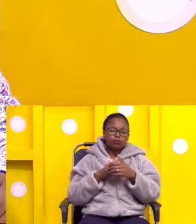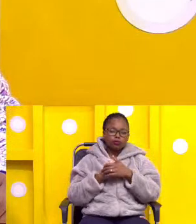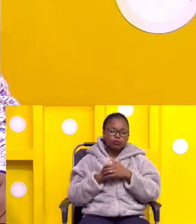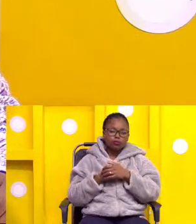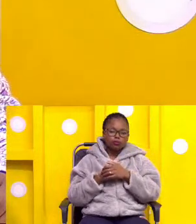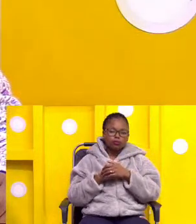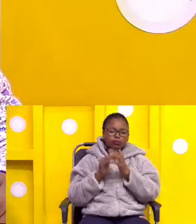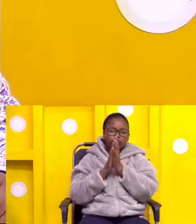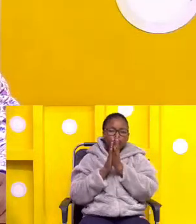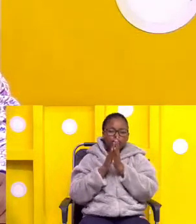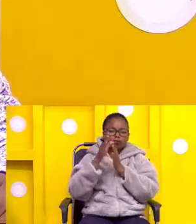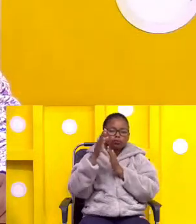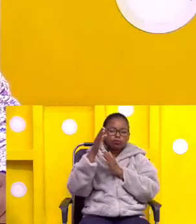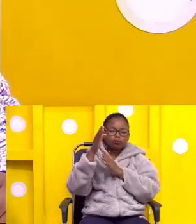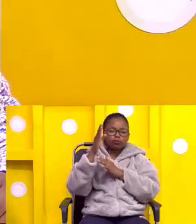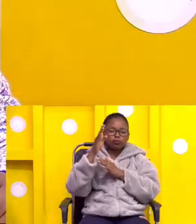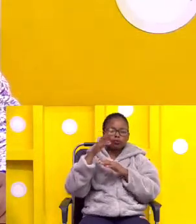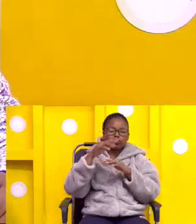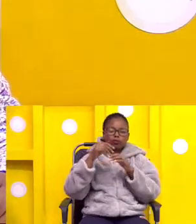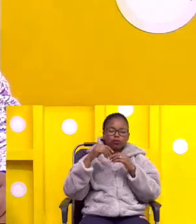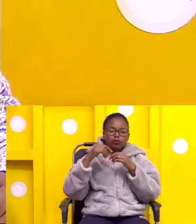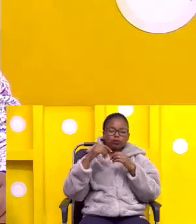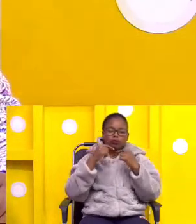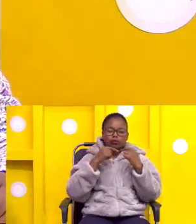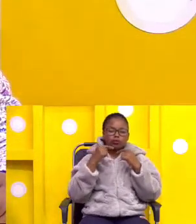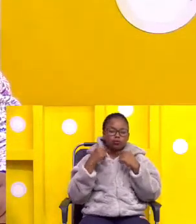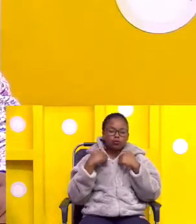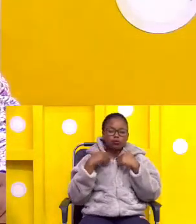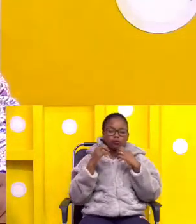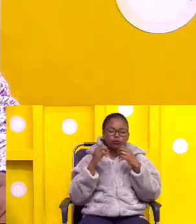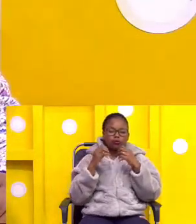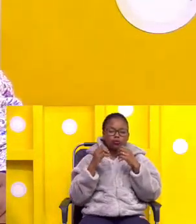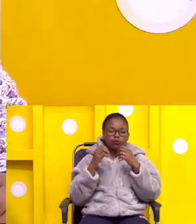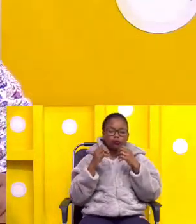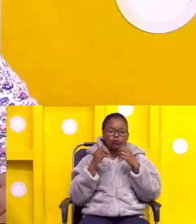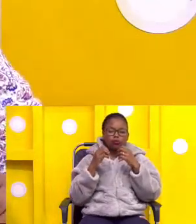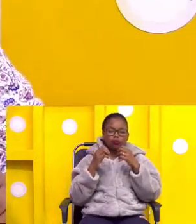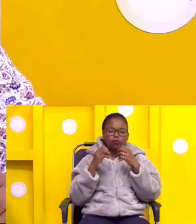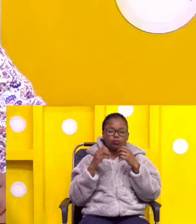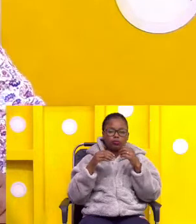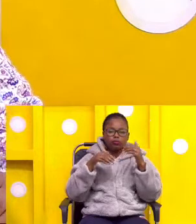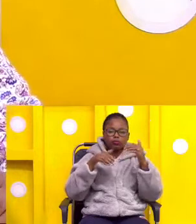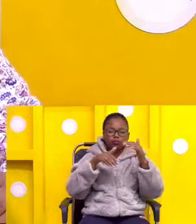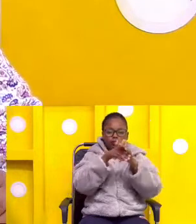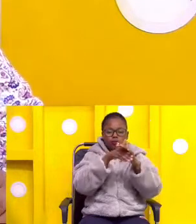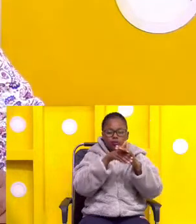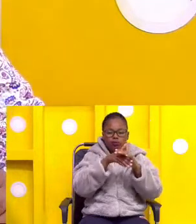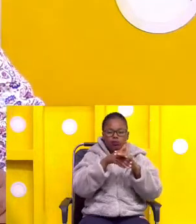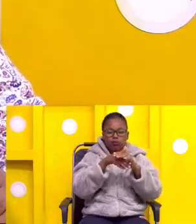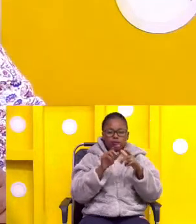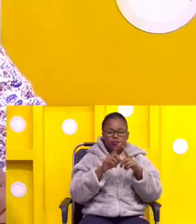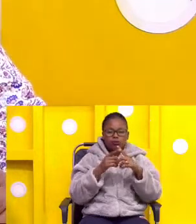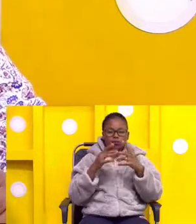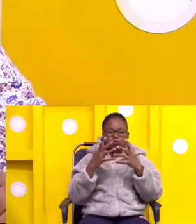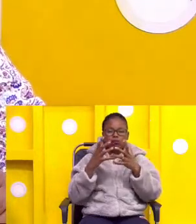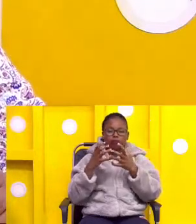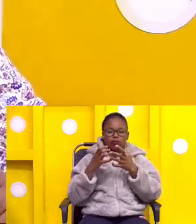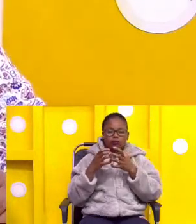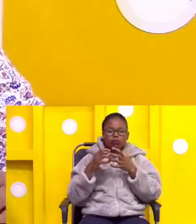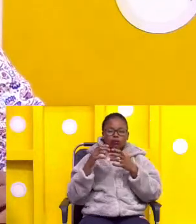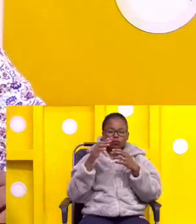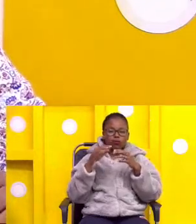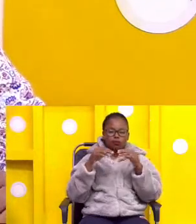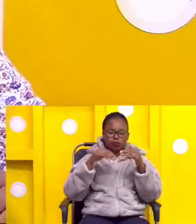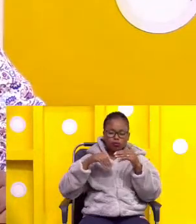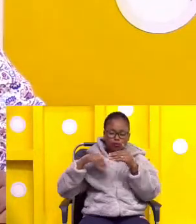Bwana asifiwe sana. Na gutikaru uu. Ugadhia kurutabara kikoko na inige kia teni yore edone. Na ugadhe gionero homo